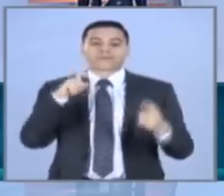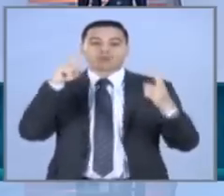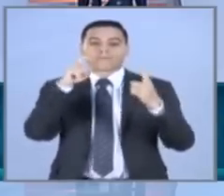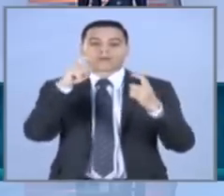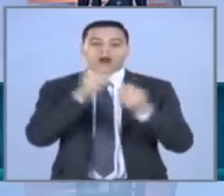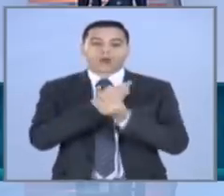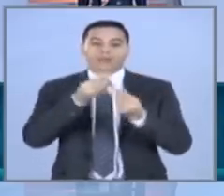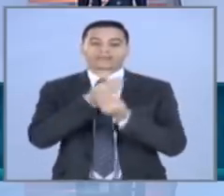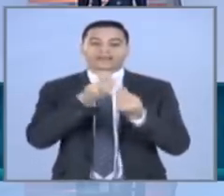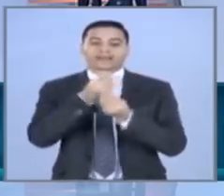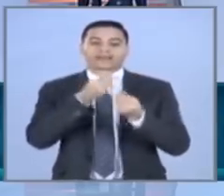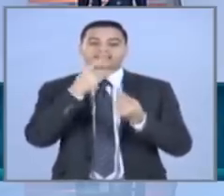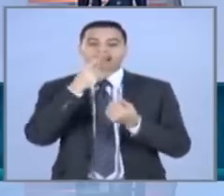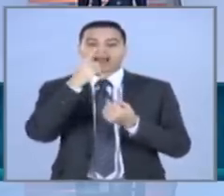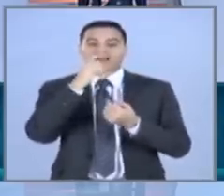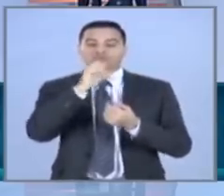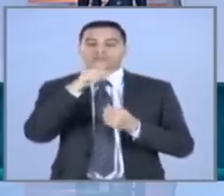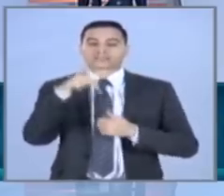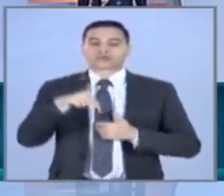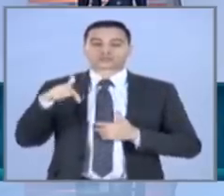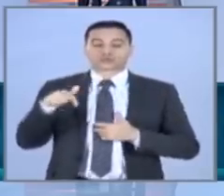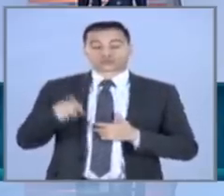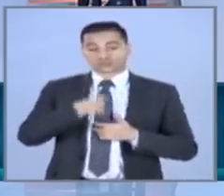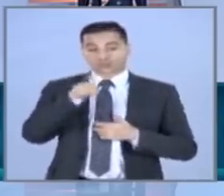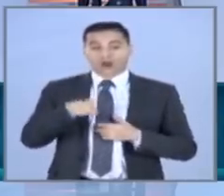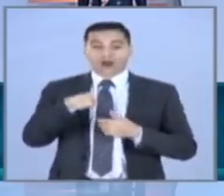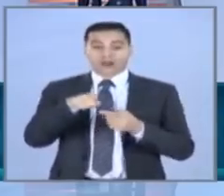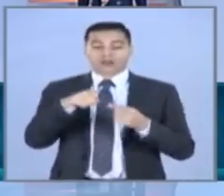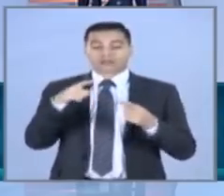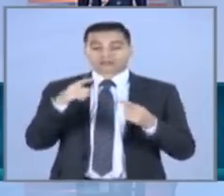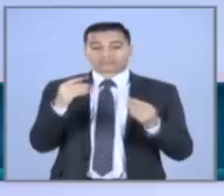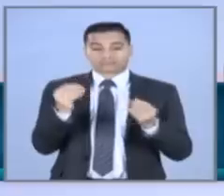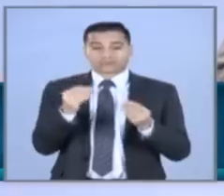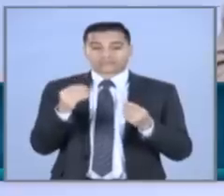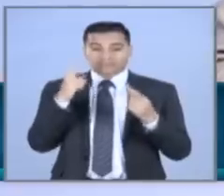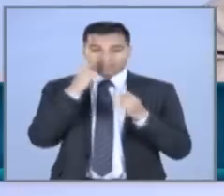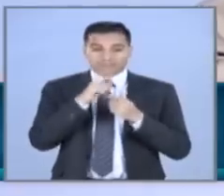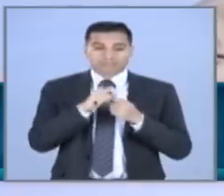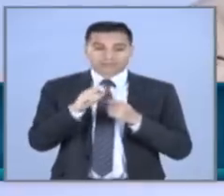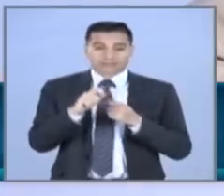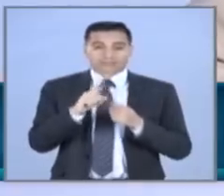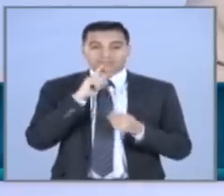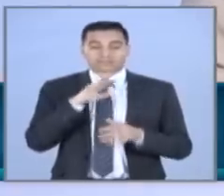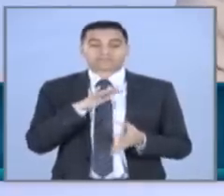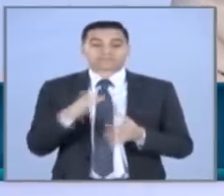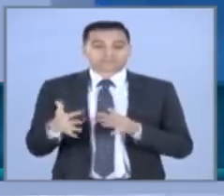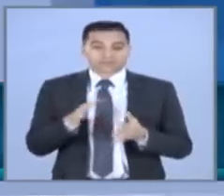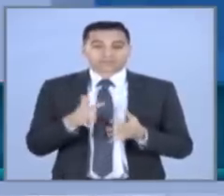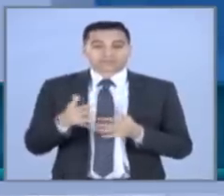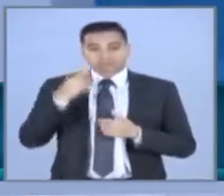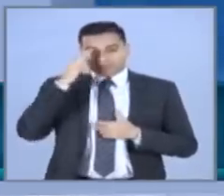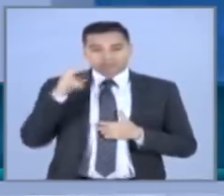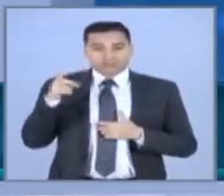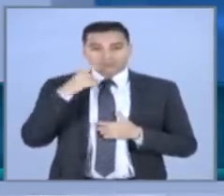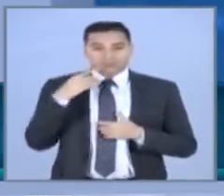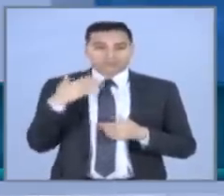1966؟ طبعا سؤال بعيد عنكم خالص، ولكن ممكن يبقى مين؟ حمادة